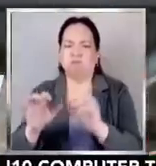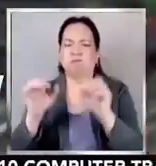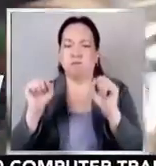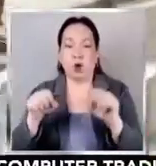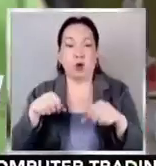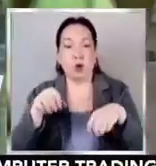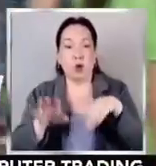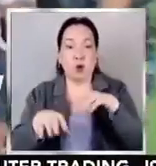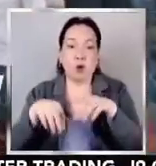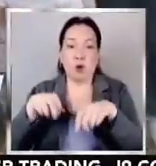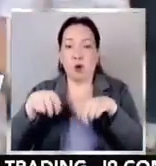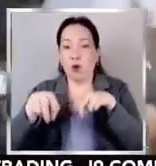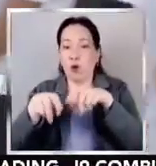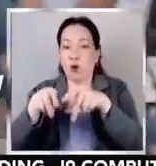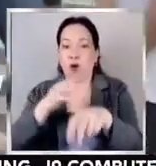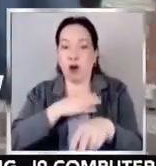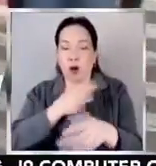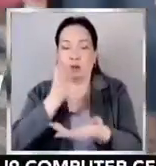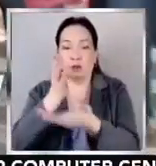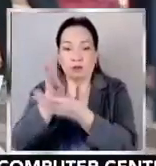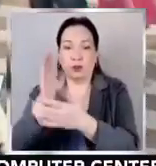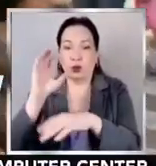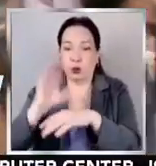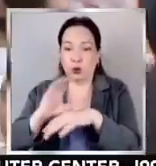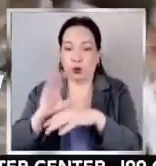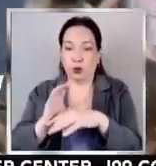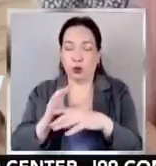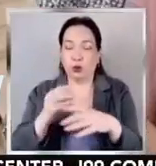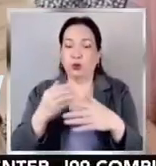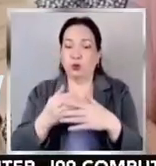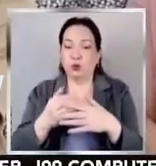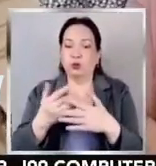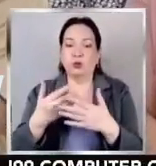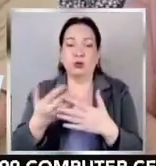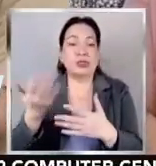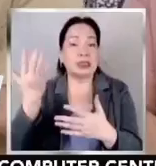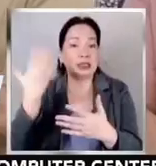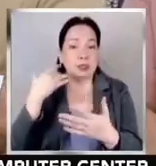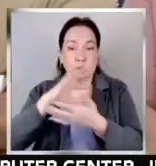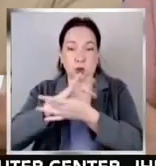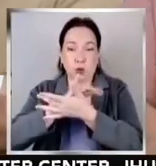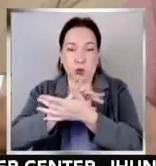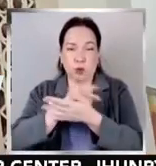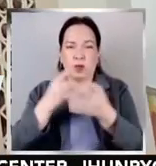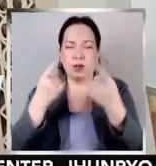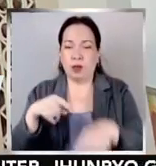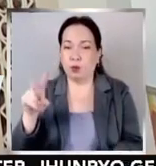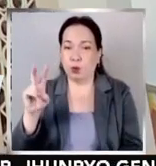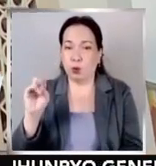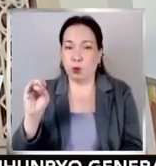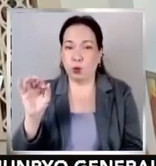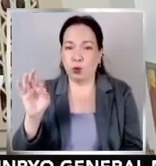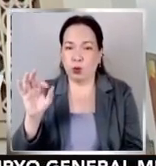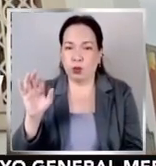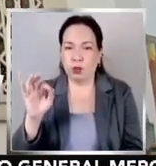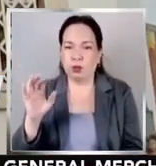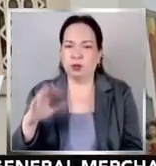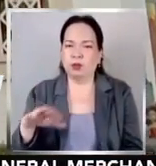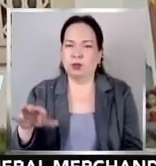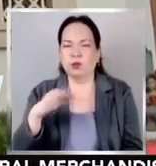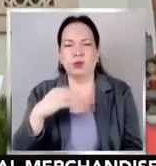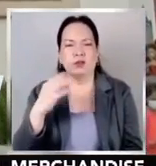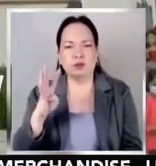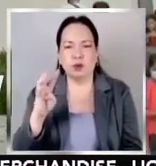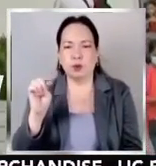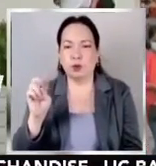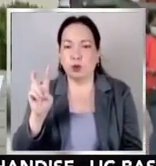papunta sa katedral. Bago matigil ang tradisyon dahil sa pandemya, noong 2019, tinatayang 4.2 million ang nag-alay-lakad